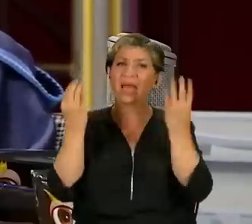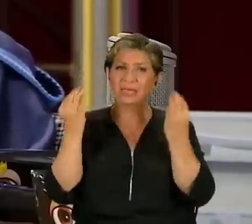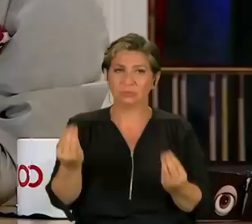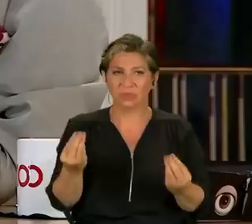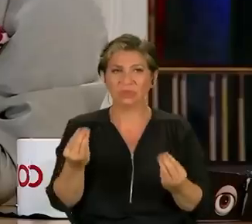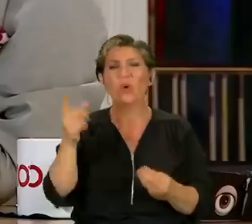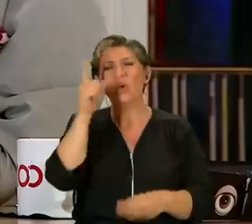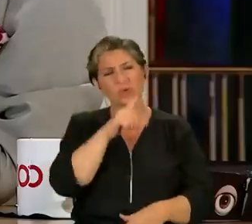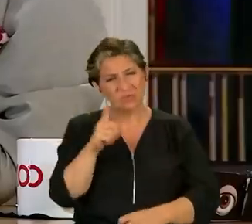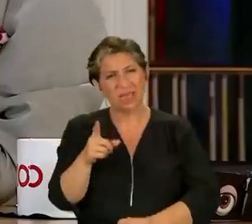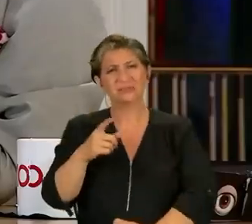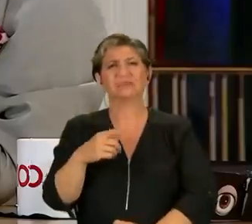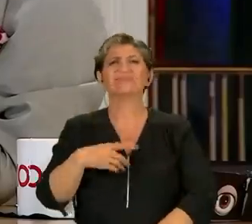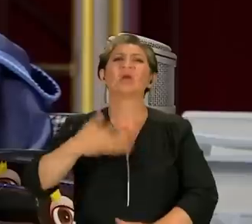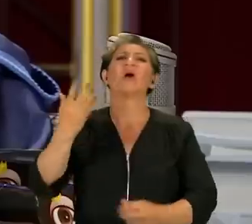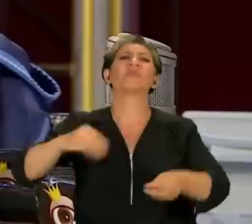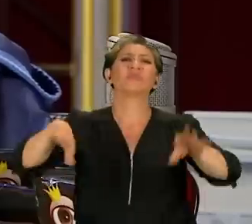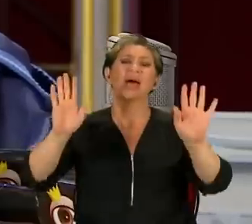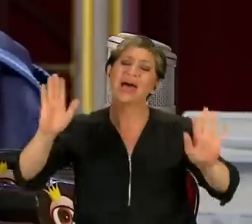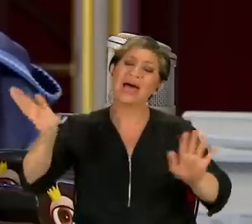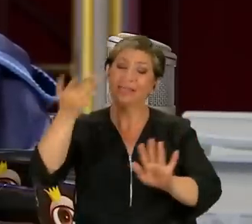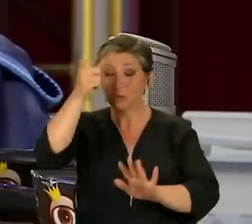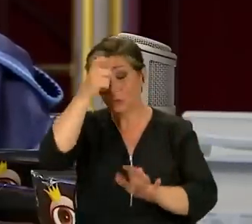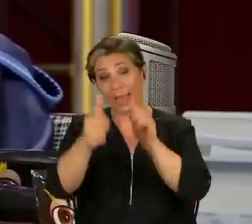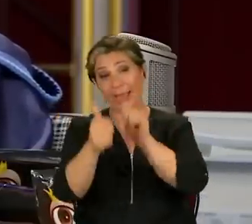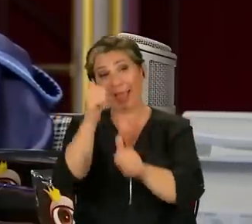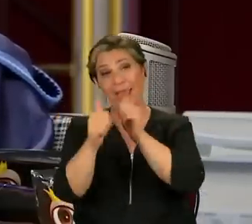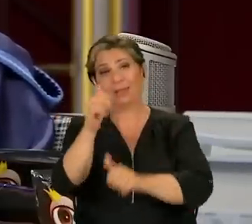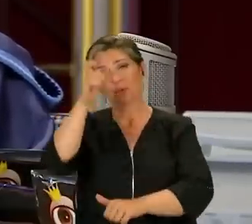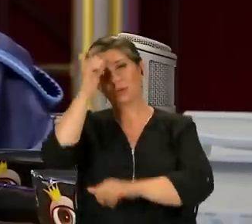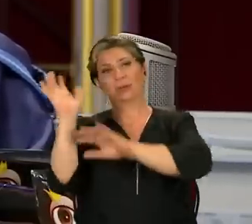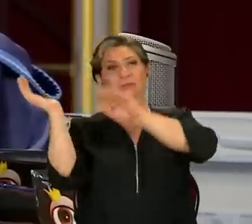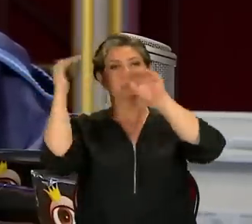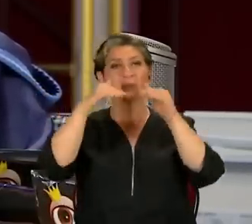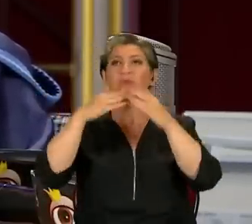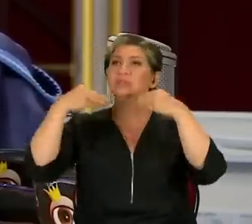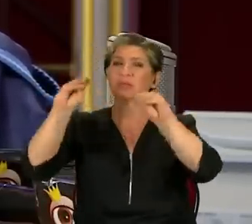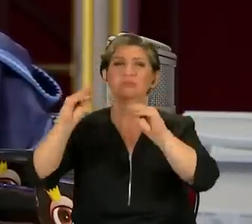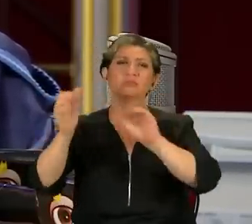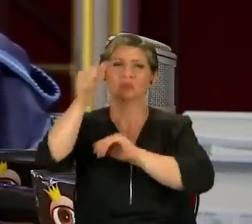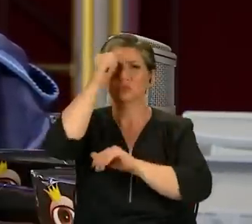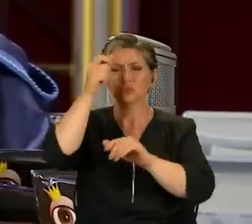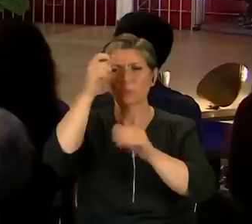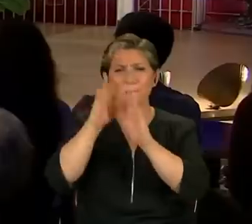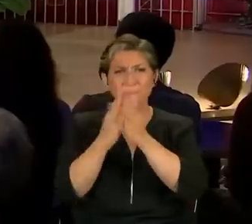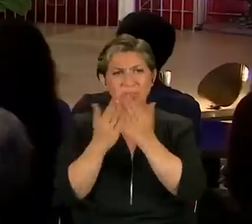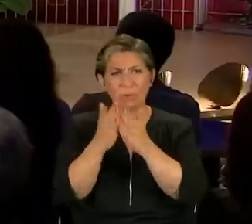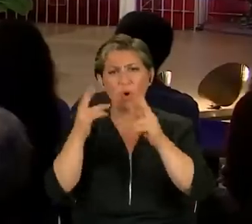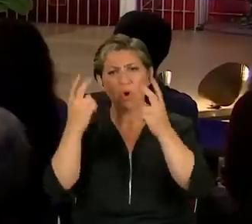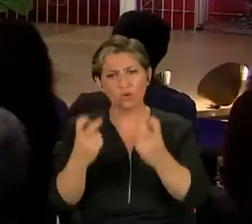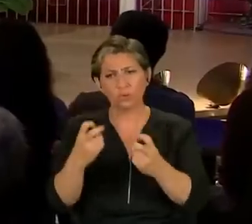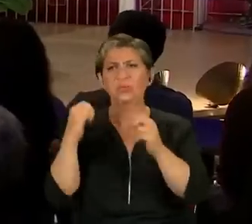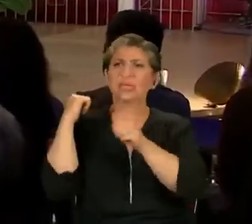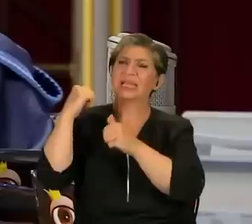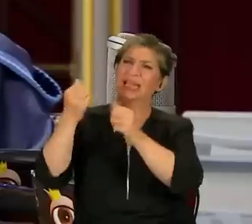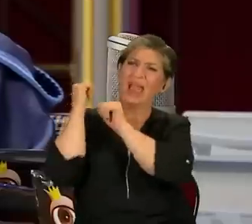iyiymiş. Evet. O yüzden dedim ki olmuyor, hadi yallah. Hmm. Geri. Evi de sattım. Hmm. Pasaportu, oturumumu